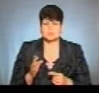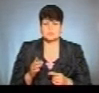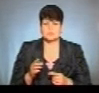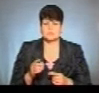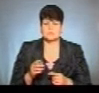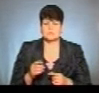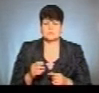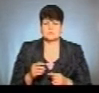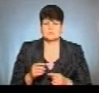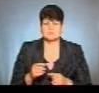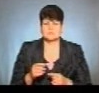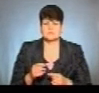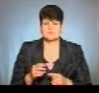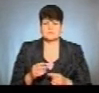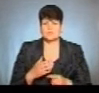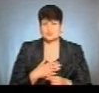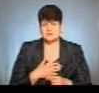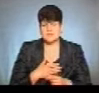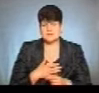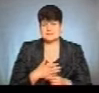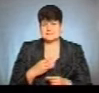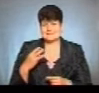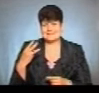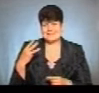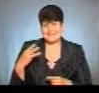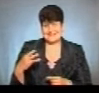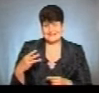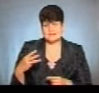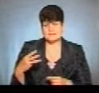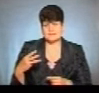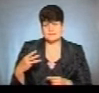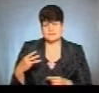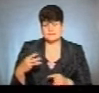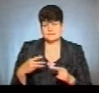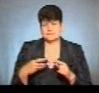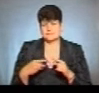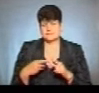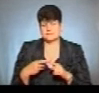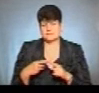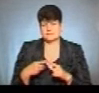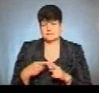вибіркою? Угу. Хто би прийшов? Ну, в нас трійка чільна – це